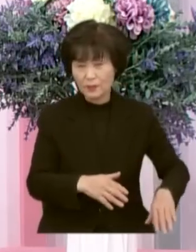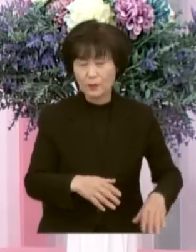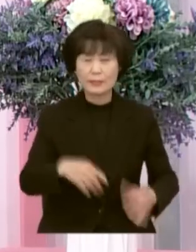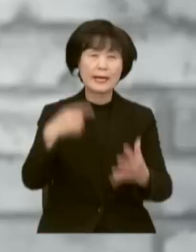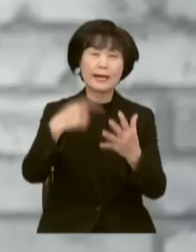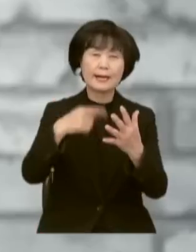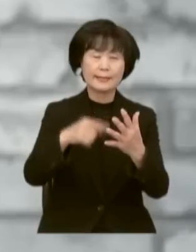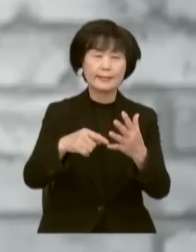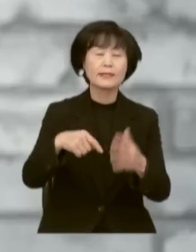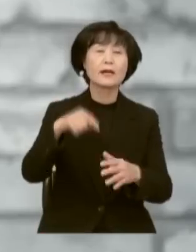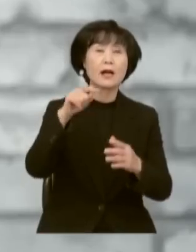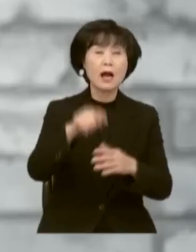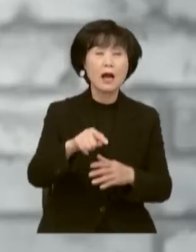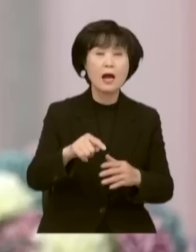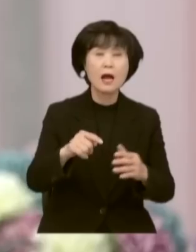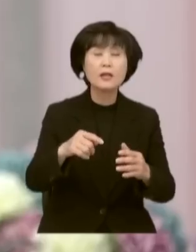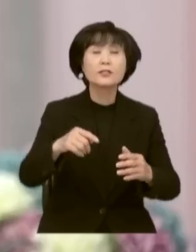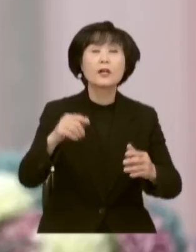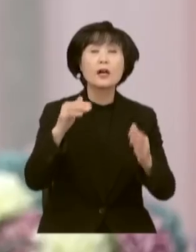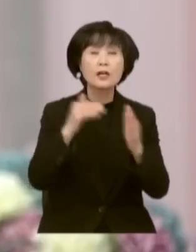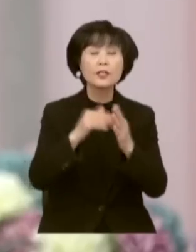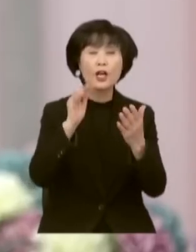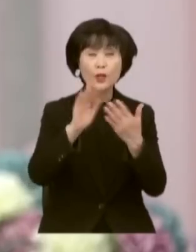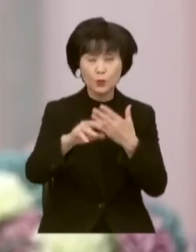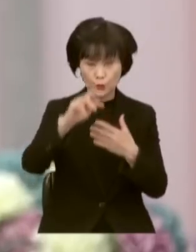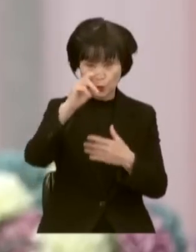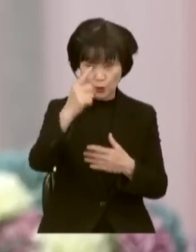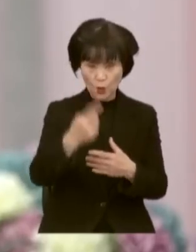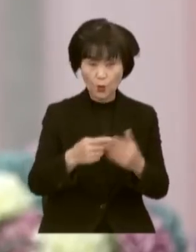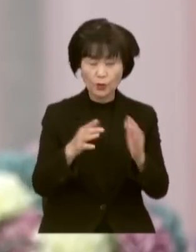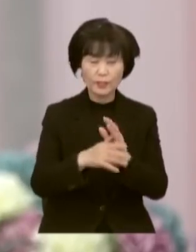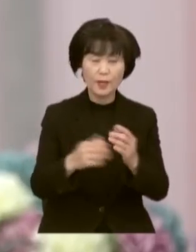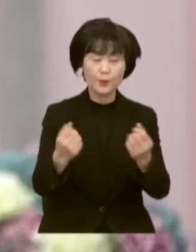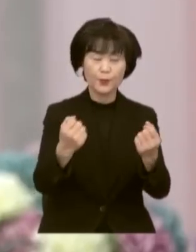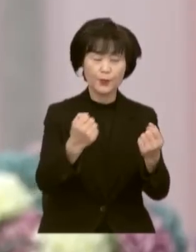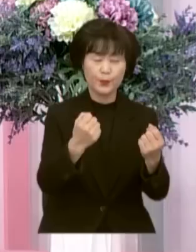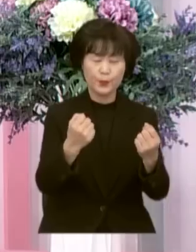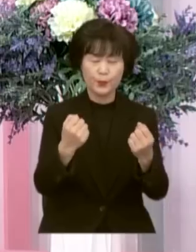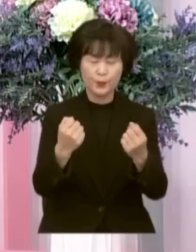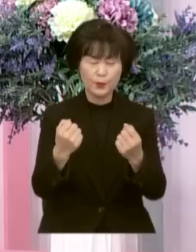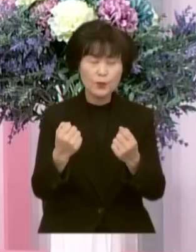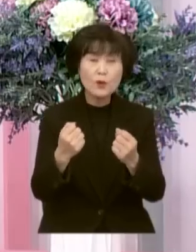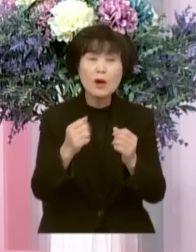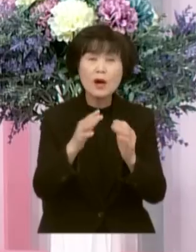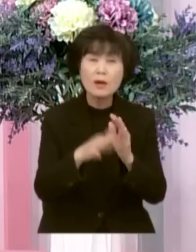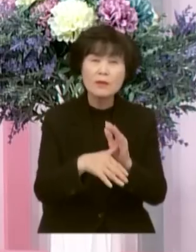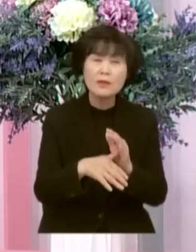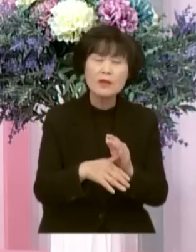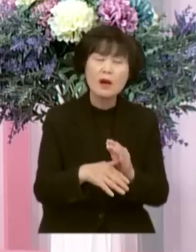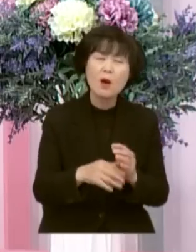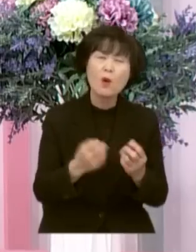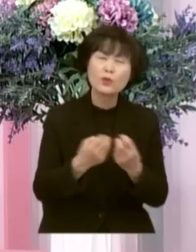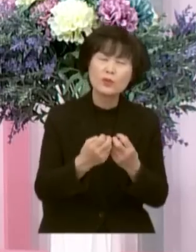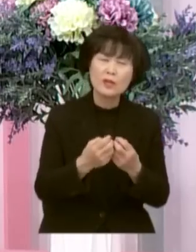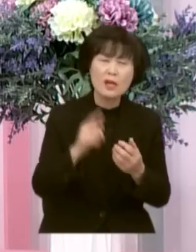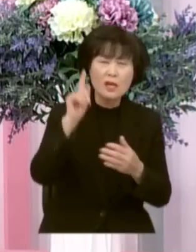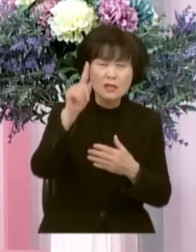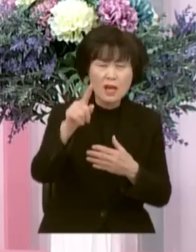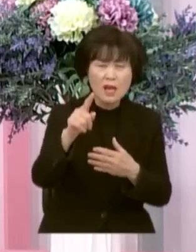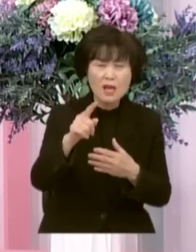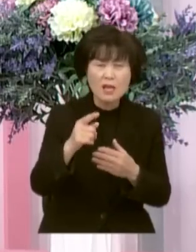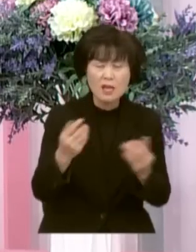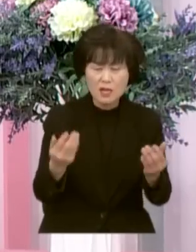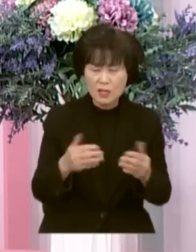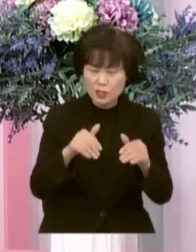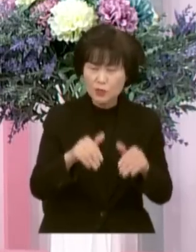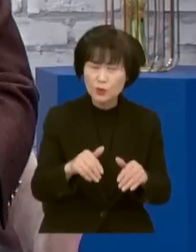하러 갔어요. 그리고는 이제 수업을 마치고 이제 돌아오는 길에 이제 운전을 하면서 너무 절실해요. 이게 내일 월급 줘야